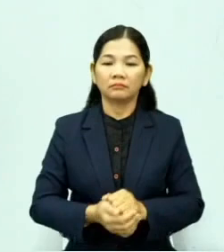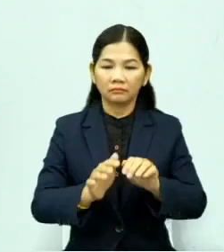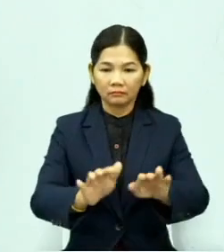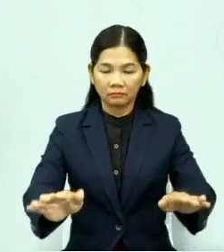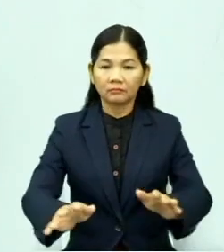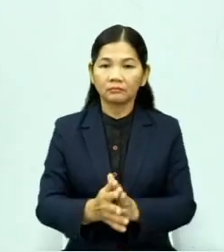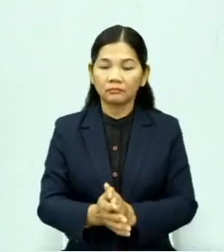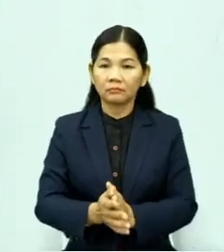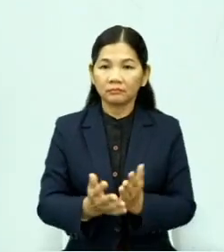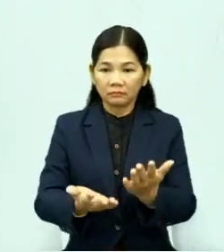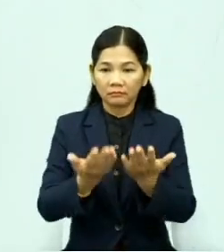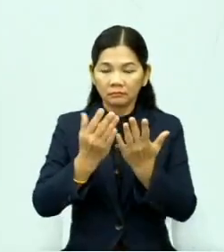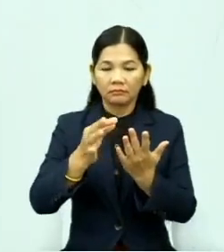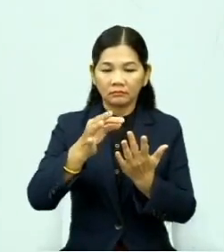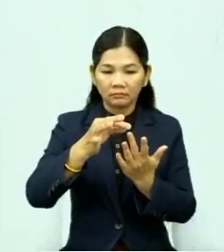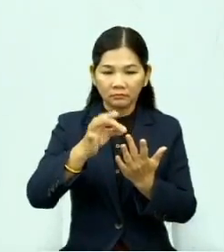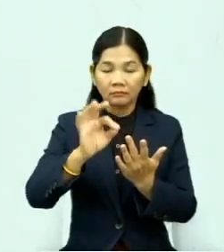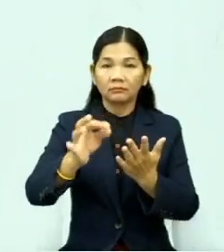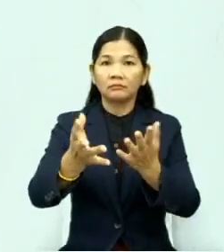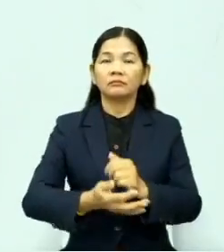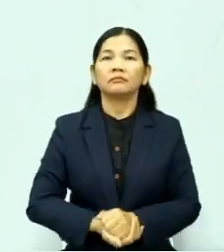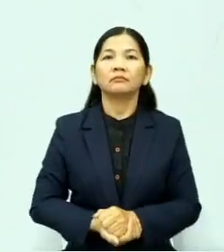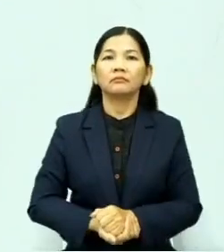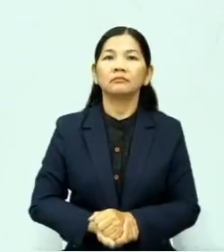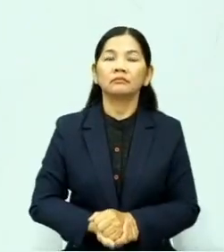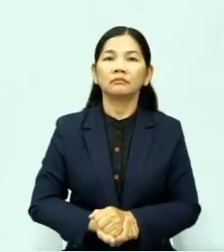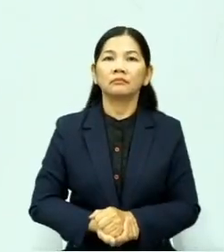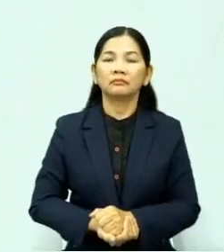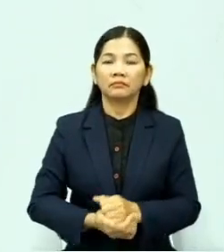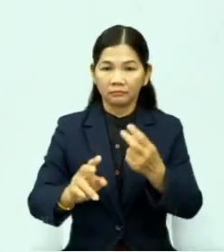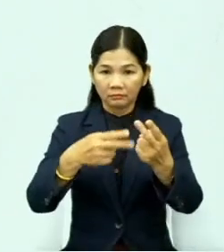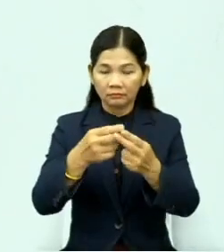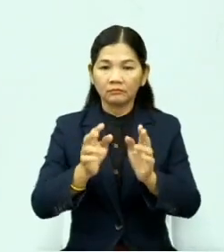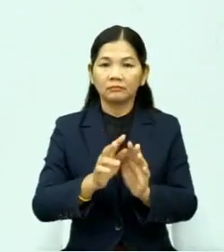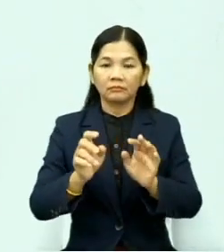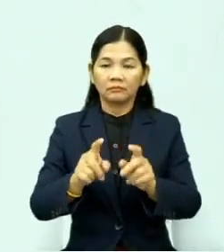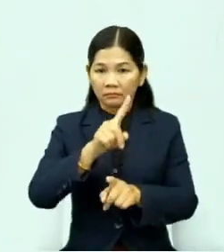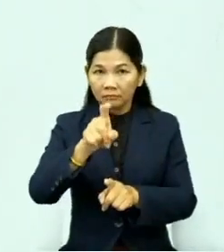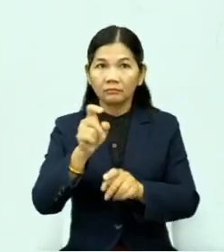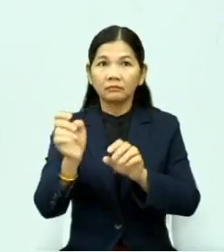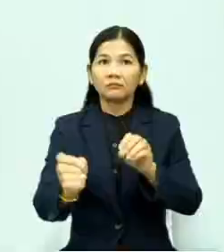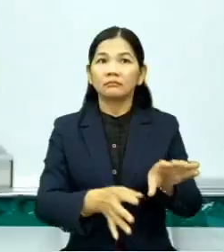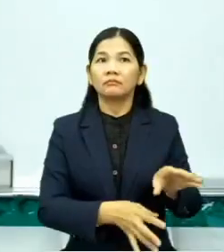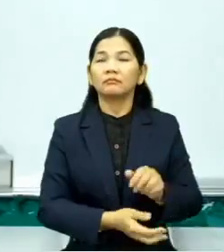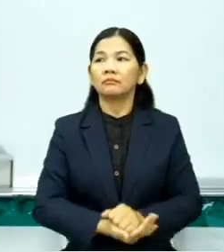ạc này con chăm tìm tốt nè con á chàng chân là cửa đỏ xùm luôn ý chả chân hay nè con á